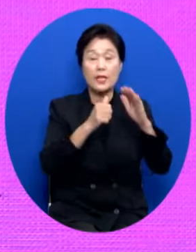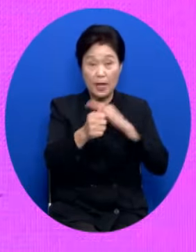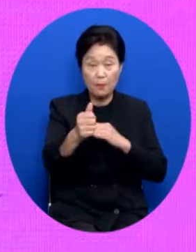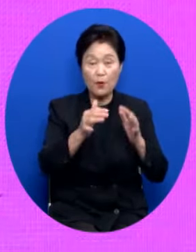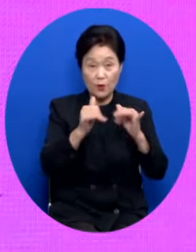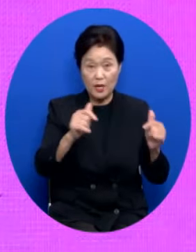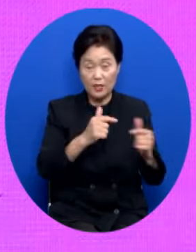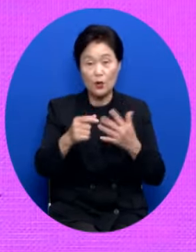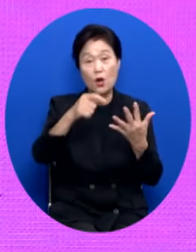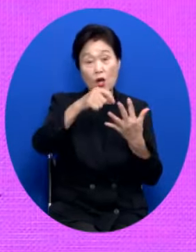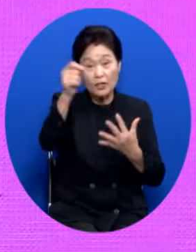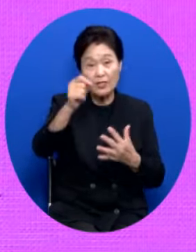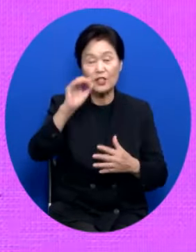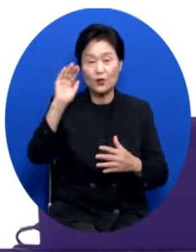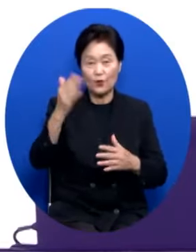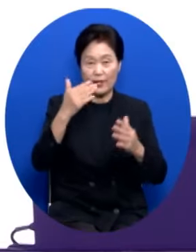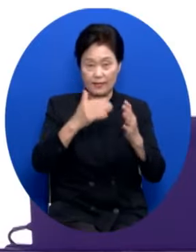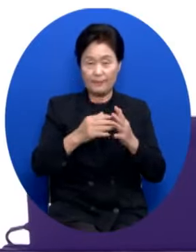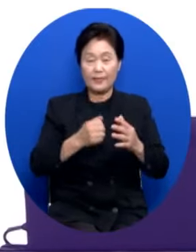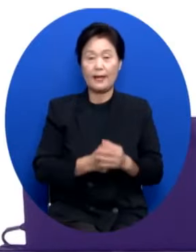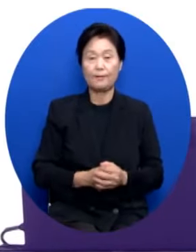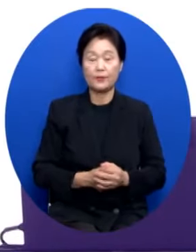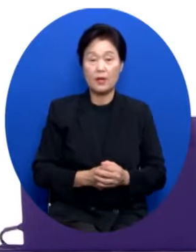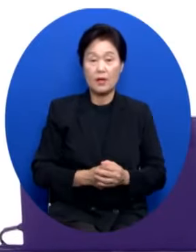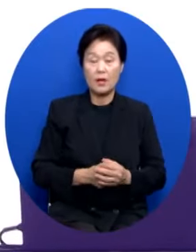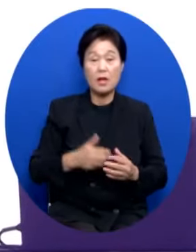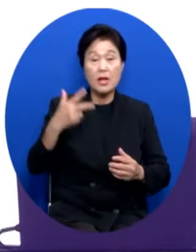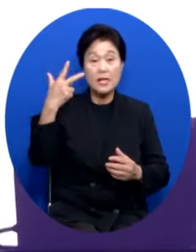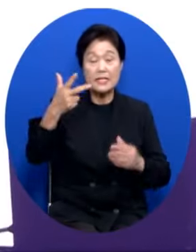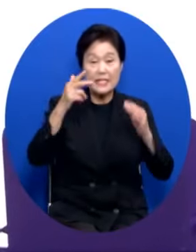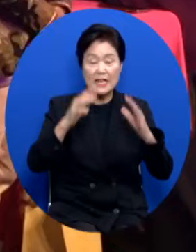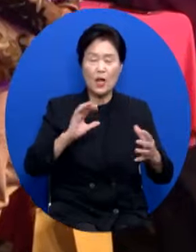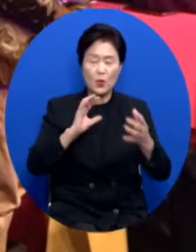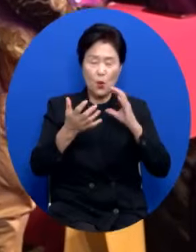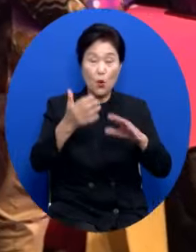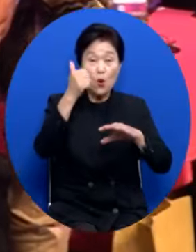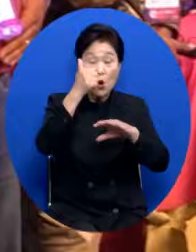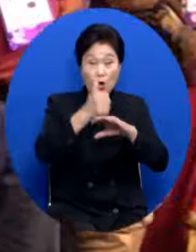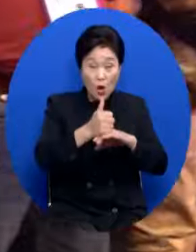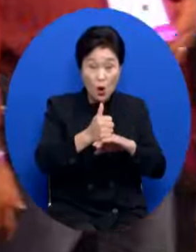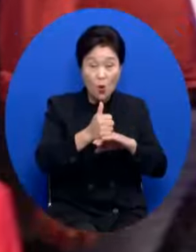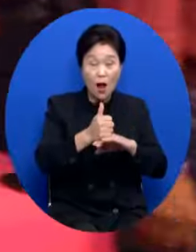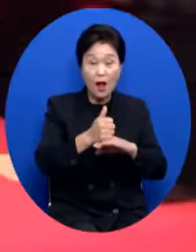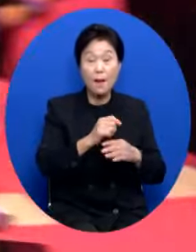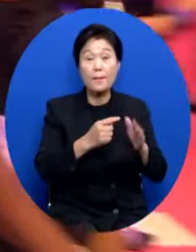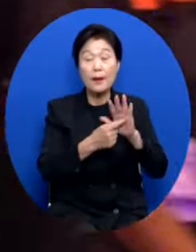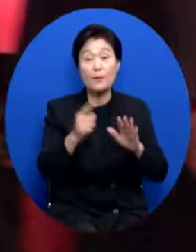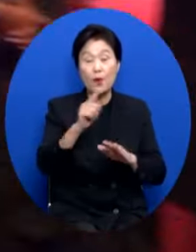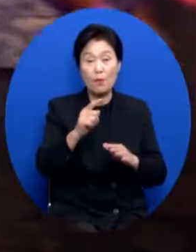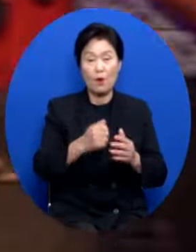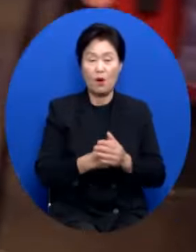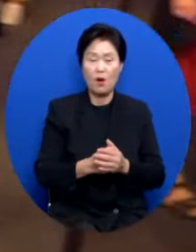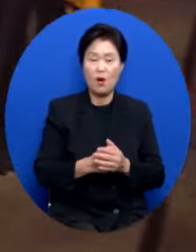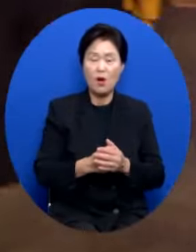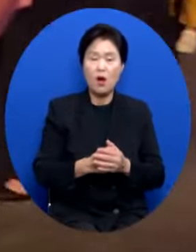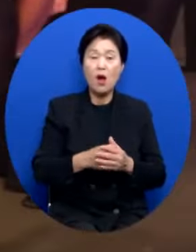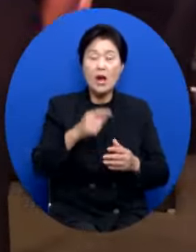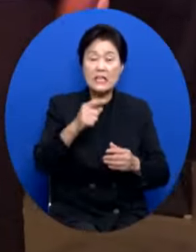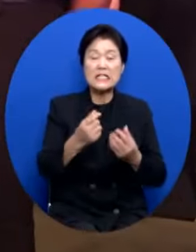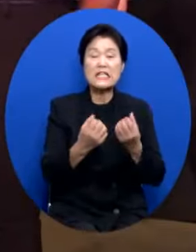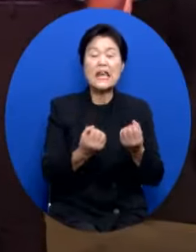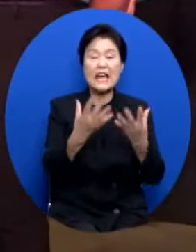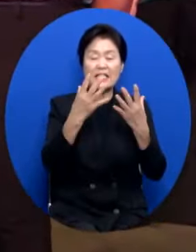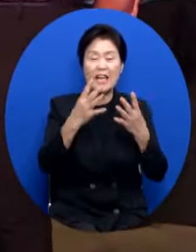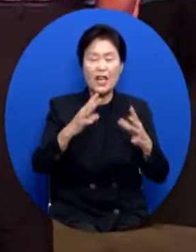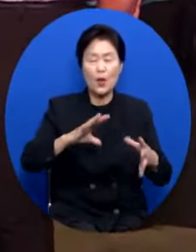and influencers ever. 대회 7일간의 토론 결과를 집대성하는 로잔 선언문은 로잔 대회